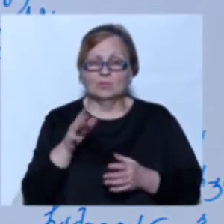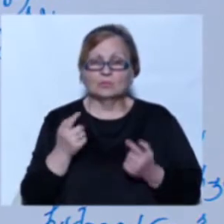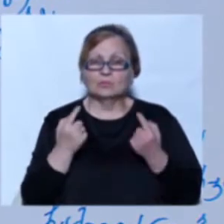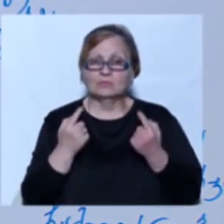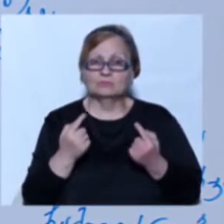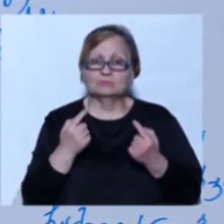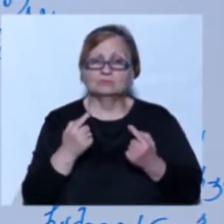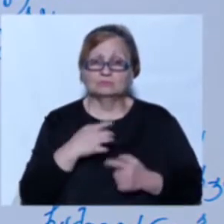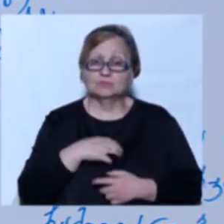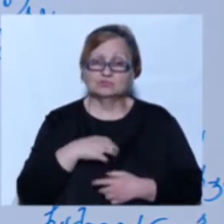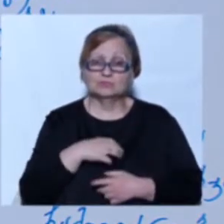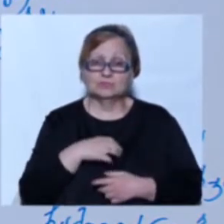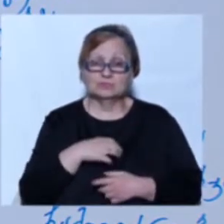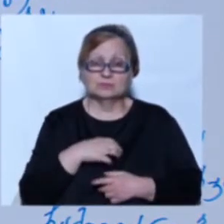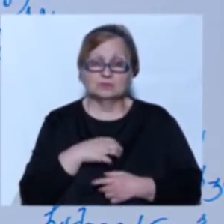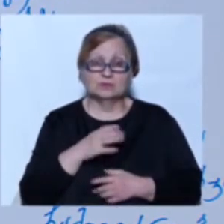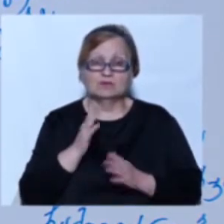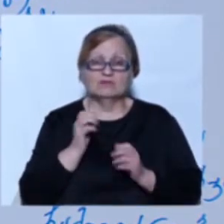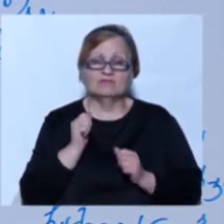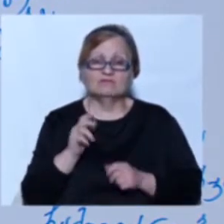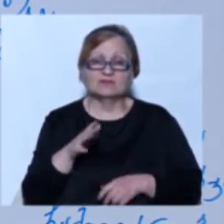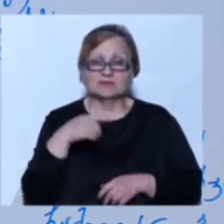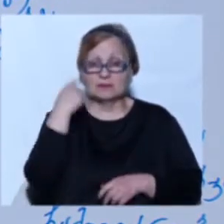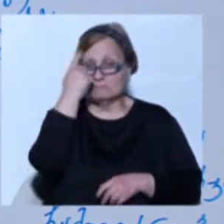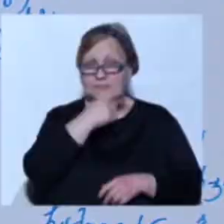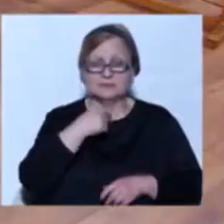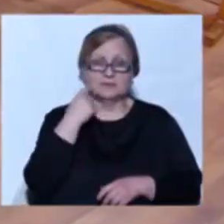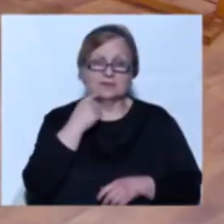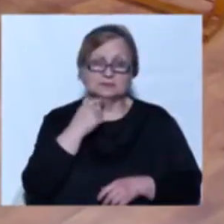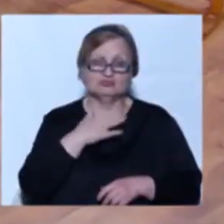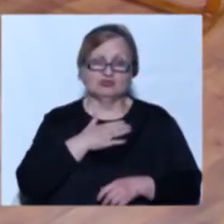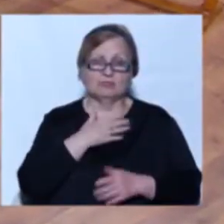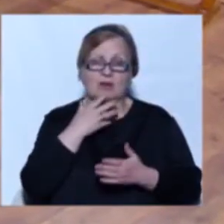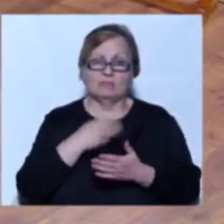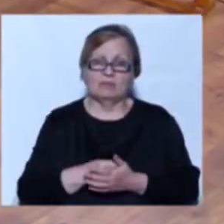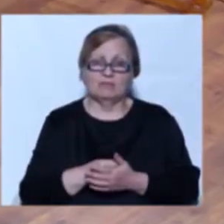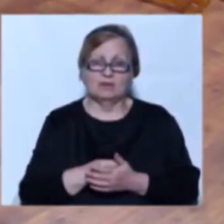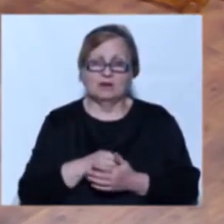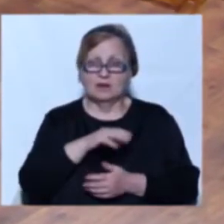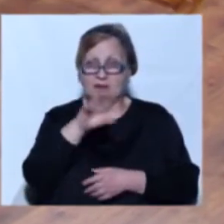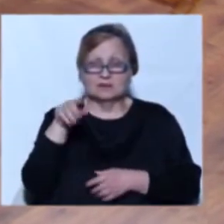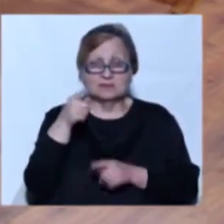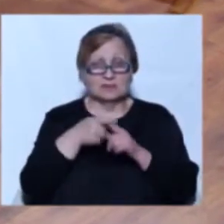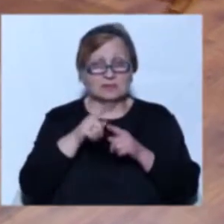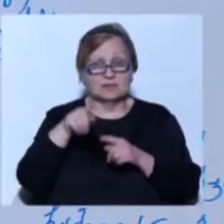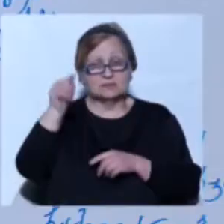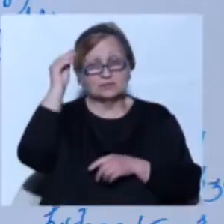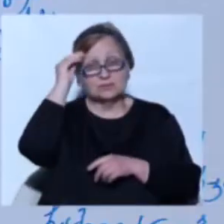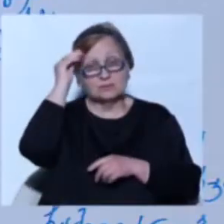მნიშვნელობისაა, ვიდრე პირადი ამბები. და ეს შთაბეჭდილებები, როგორც